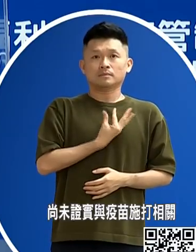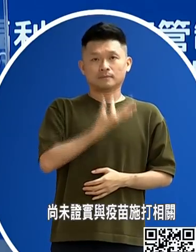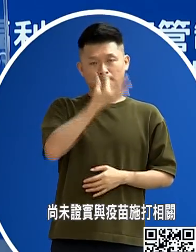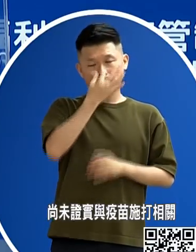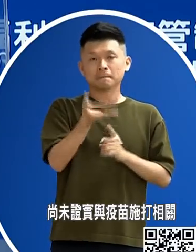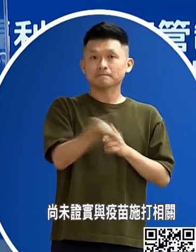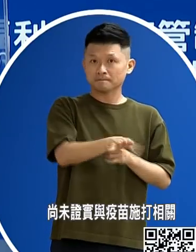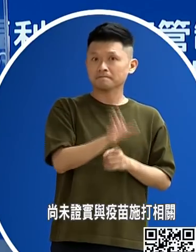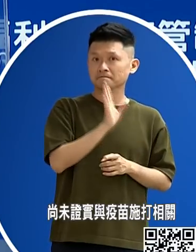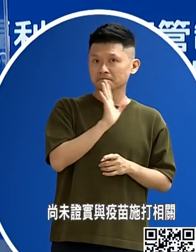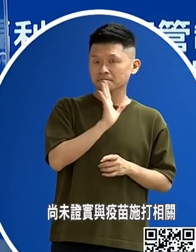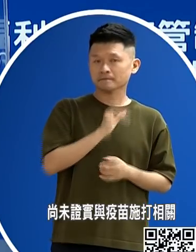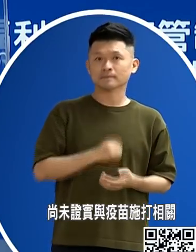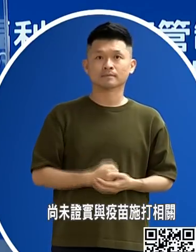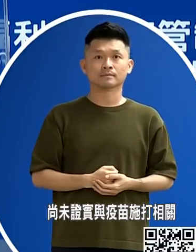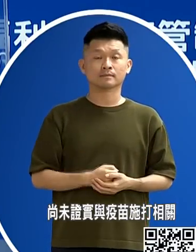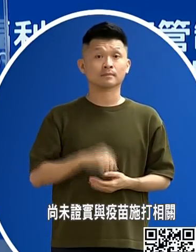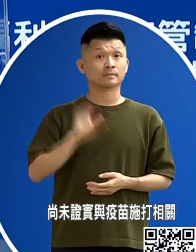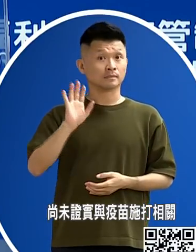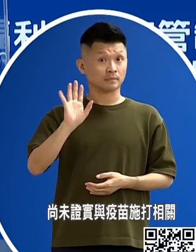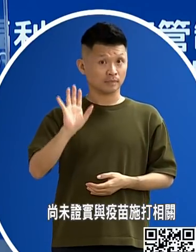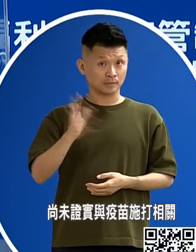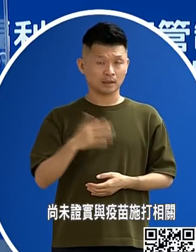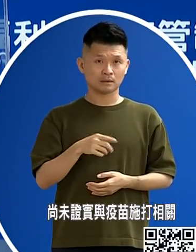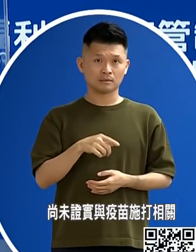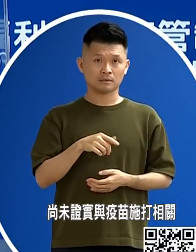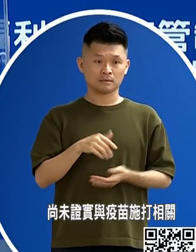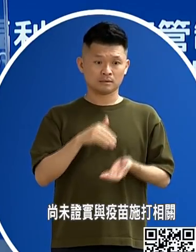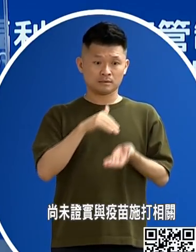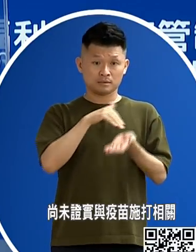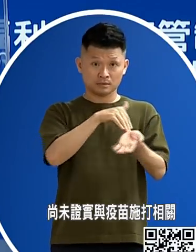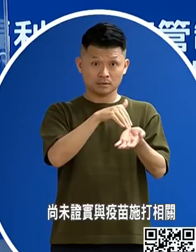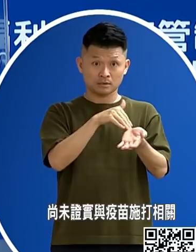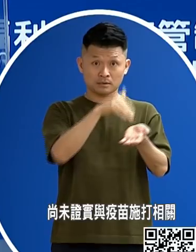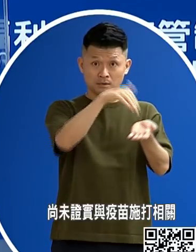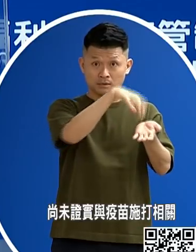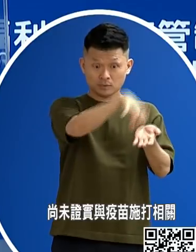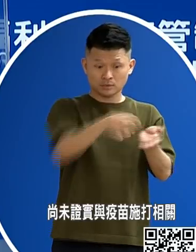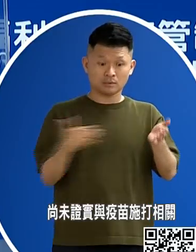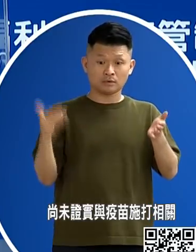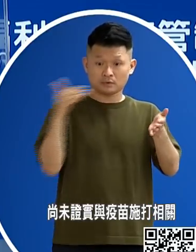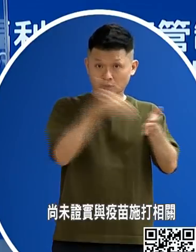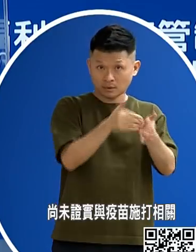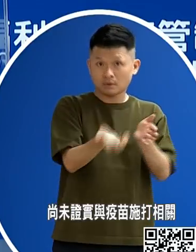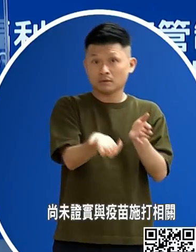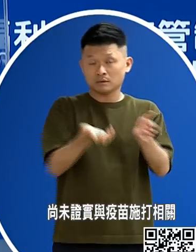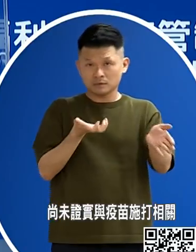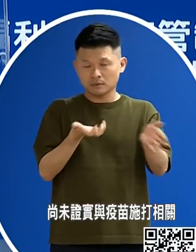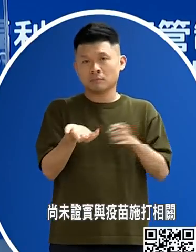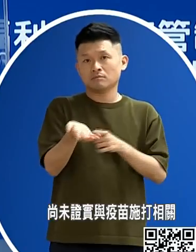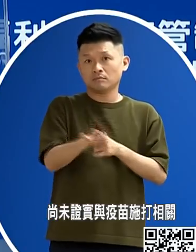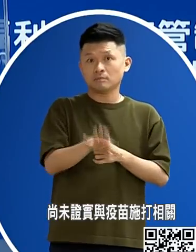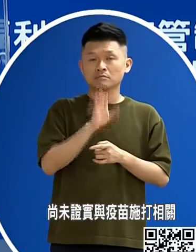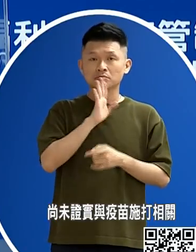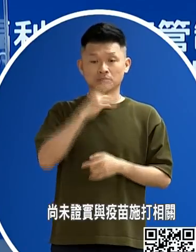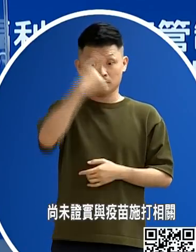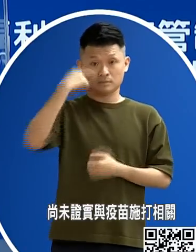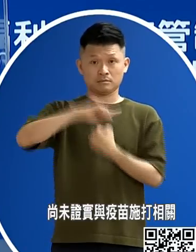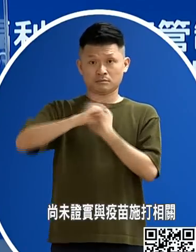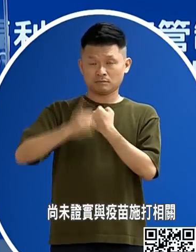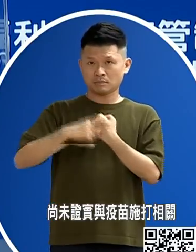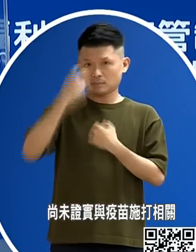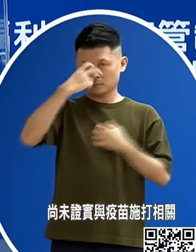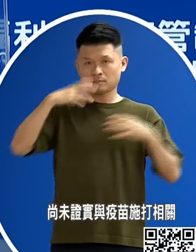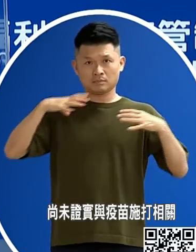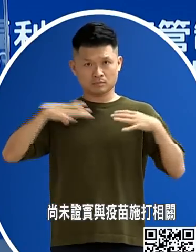性。那不过这个因为是到院前的死亡，所以是要由司法相验，由检